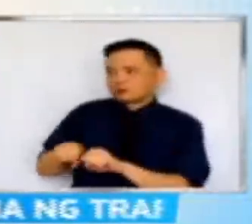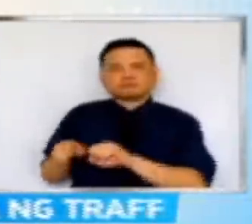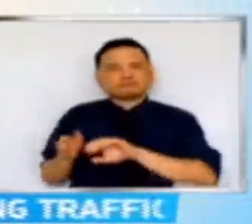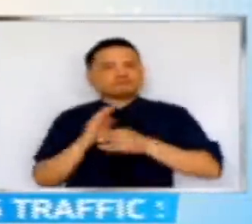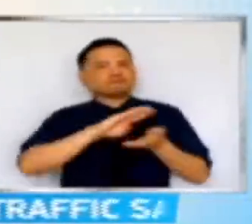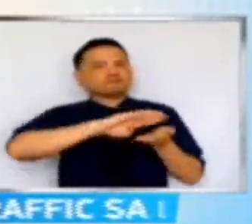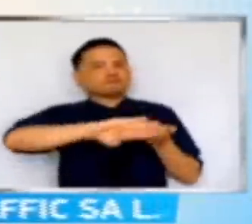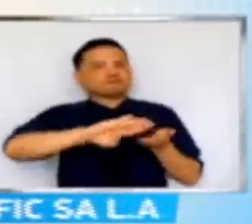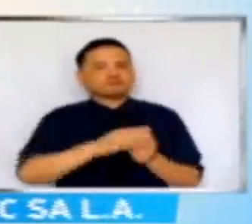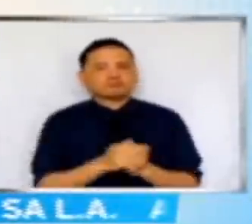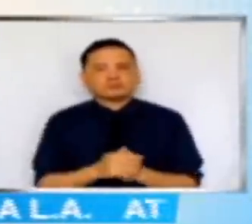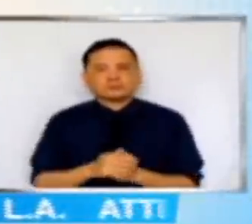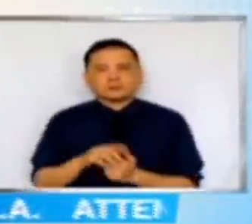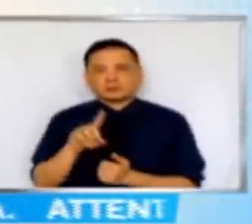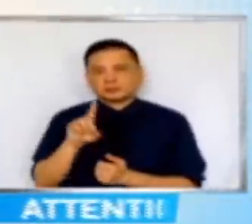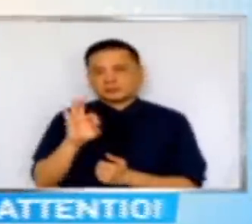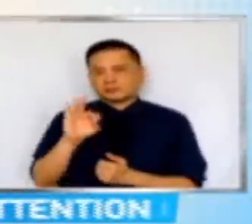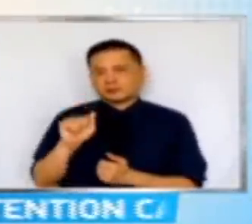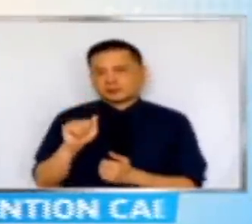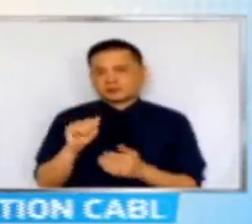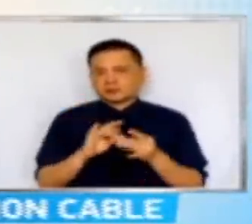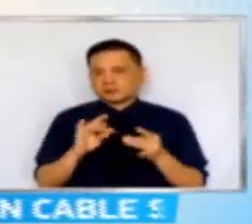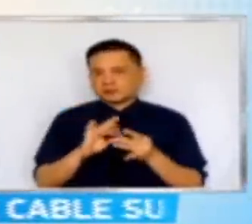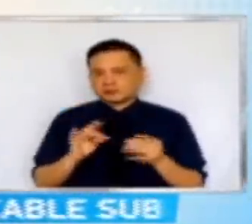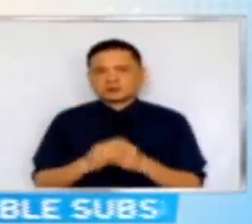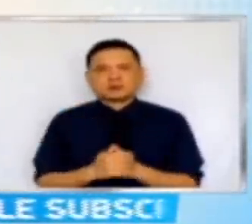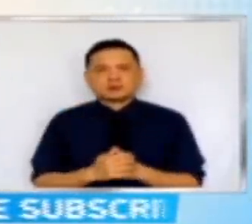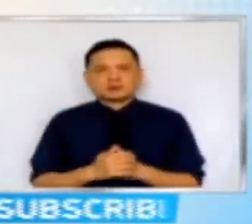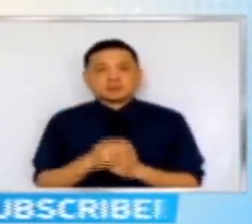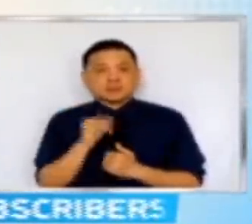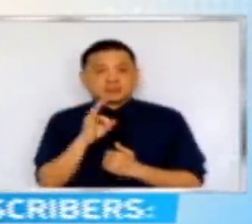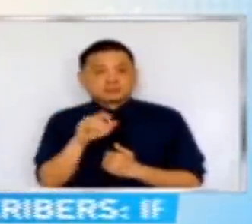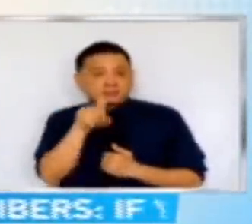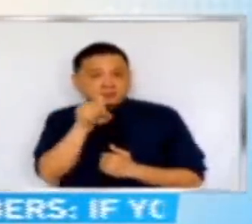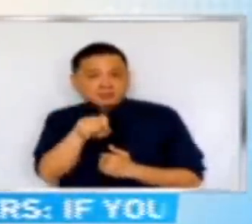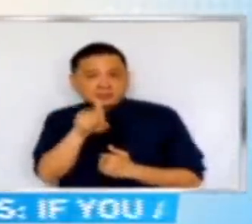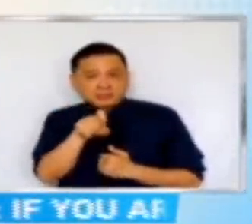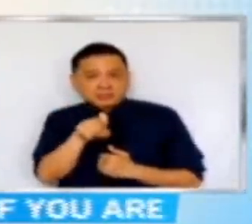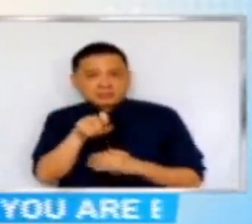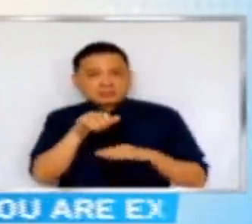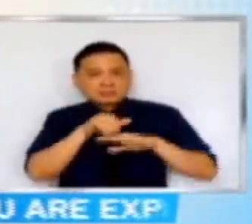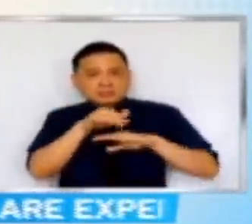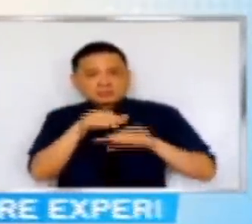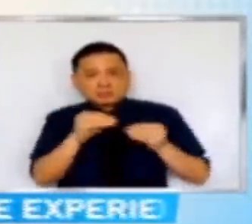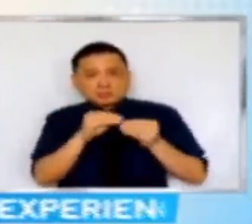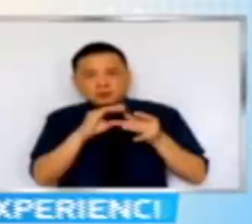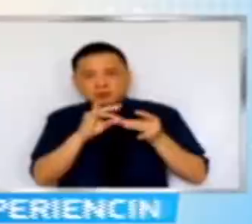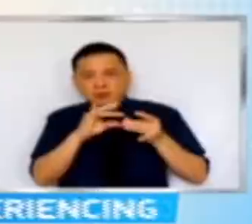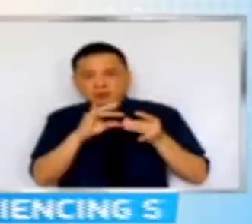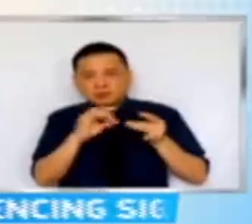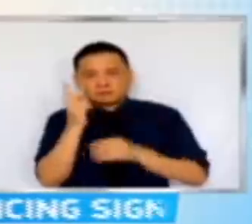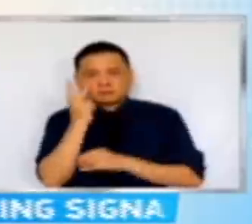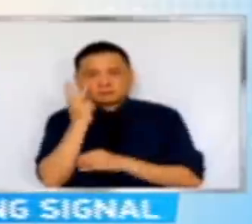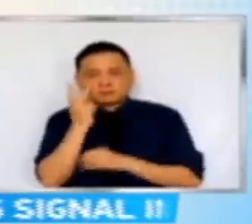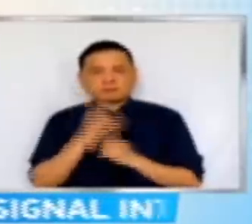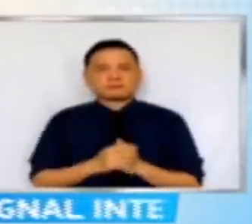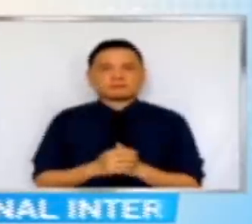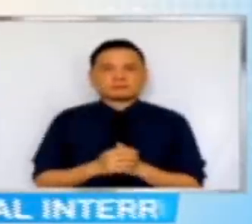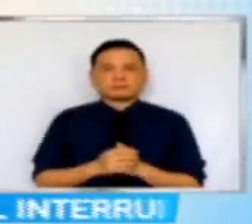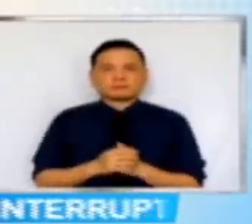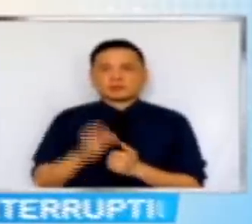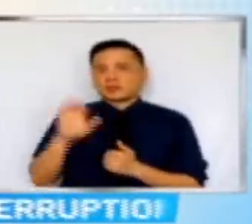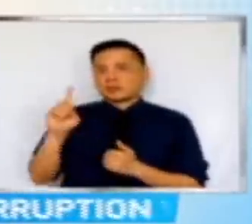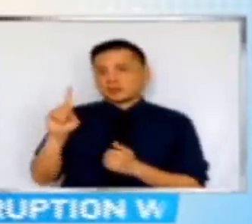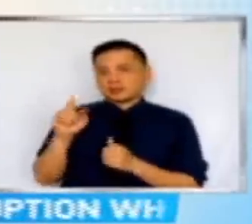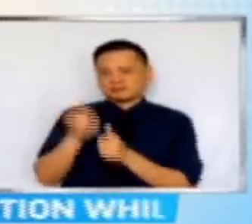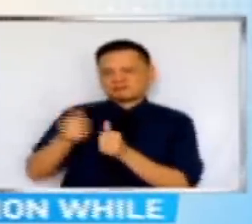Department of Foreign Affairs, titingnan muna nila kung kinakailangan nilang maglabas ng pahayag. Ayon kay Assistant Secretary Ed Meñez, dati